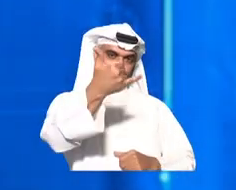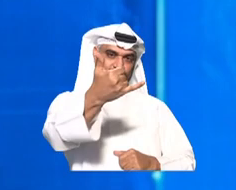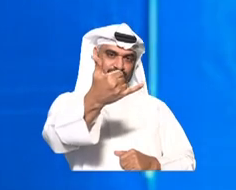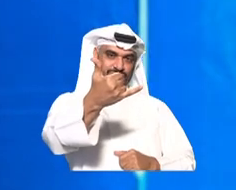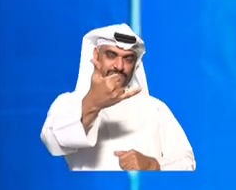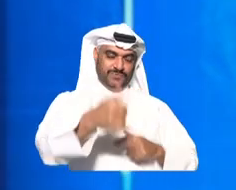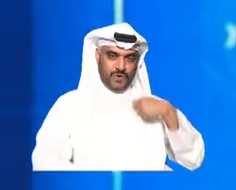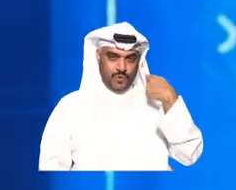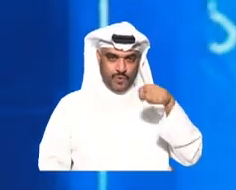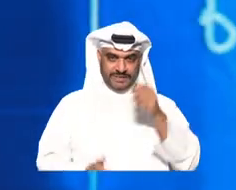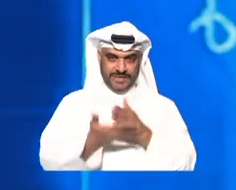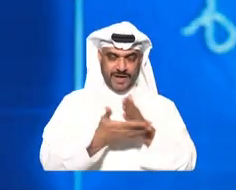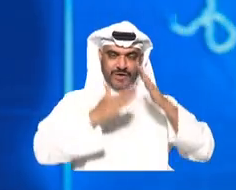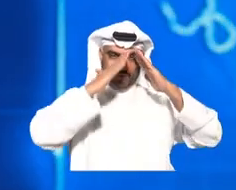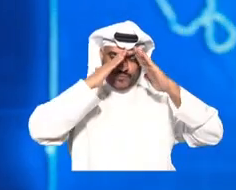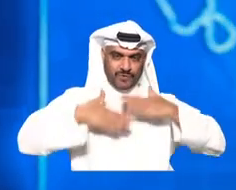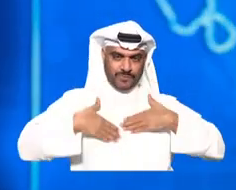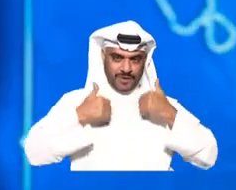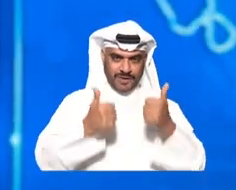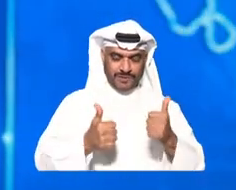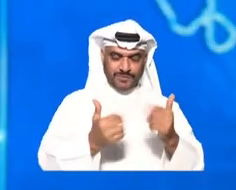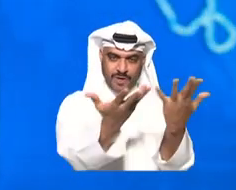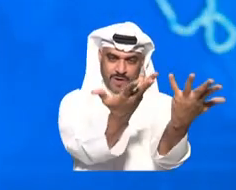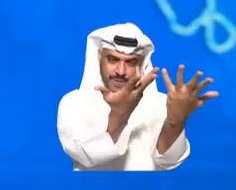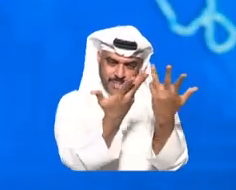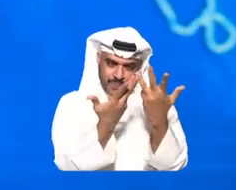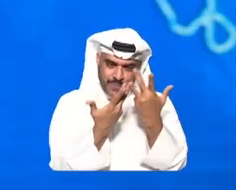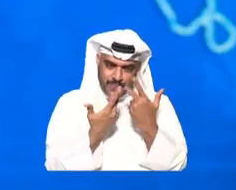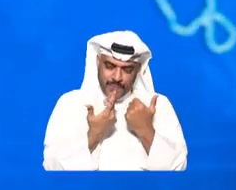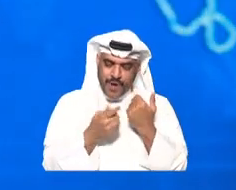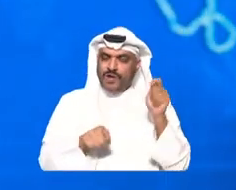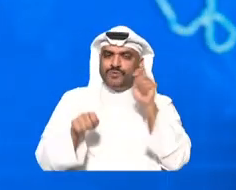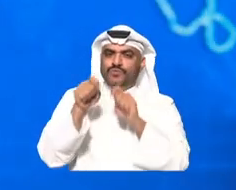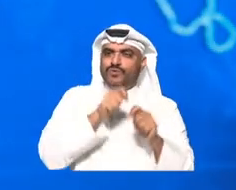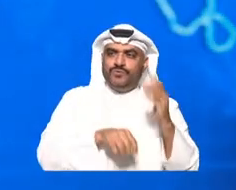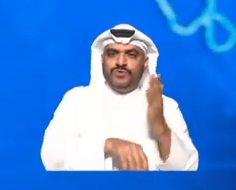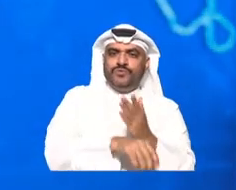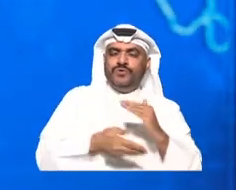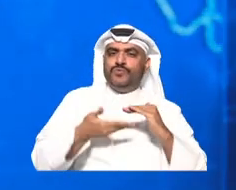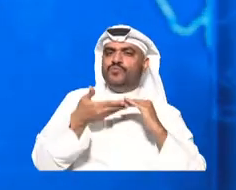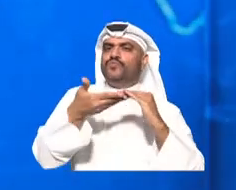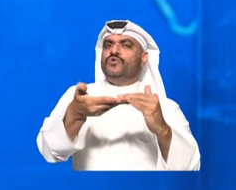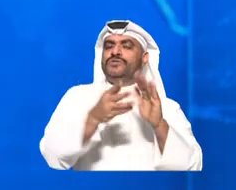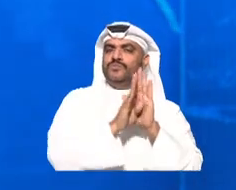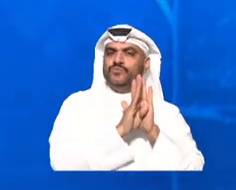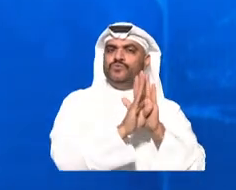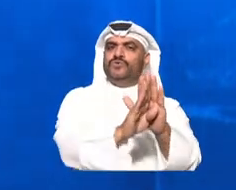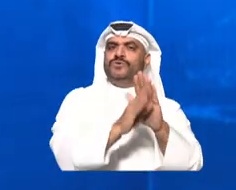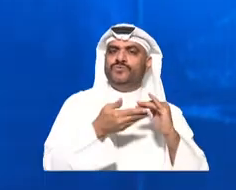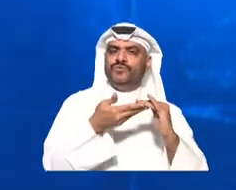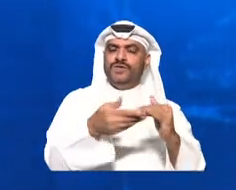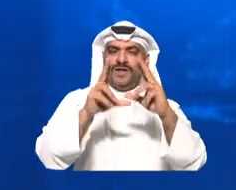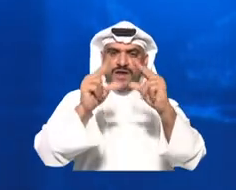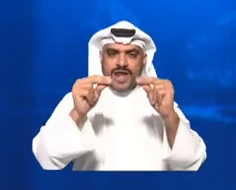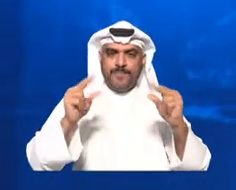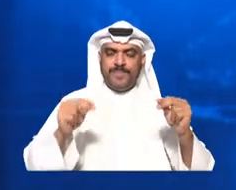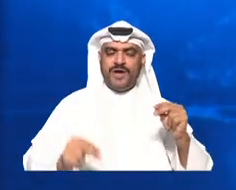الخارجية، مرحبا بك، وهل لك أن تطلعنا على الجهود المبذولة لدعم الأشقاء في لبنان؟